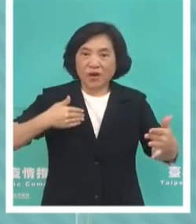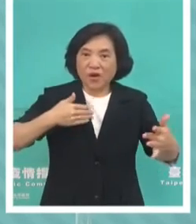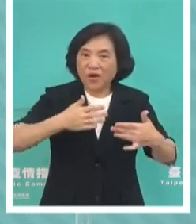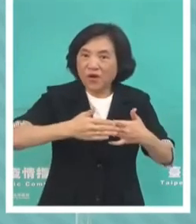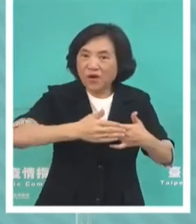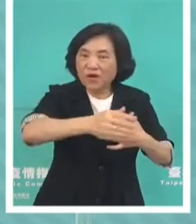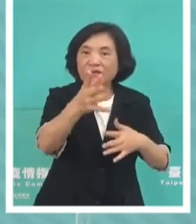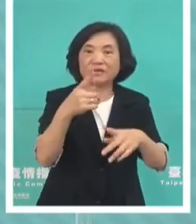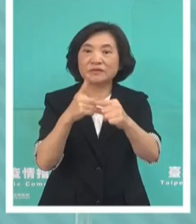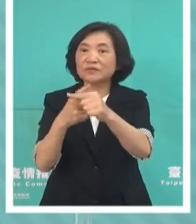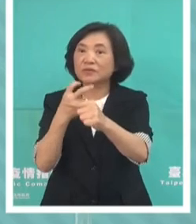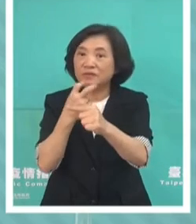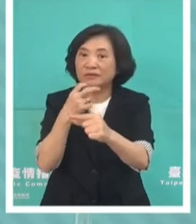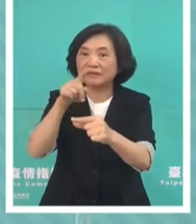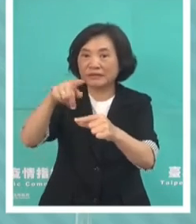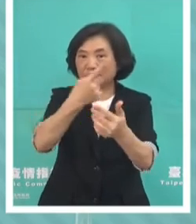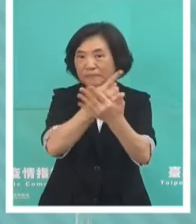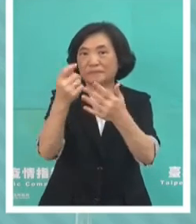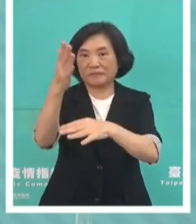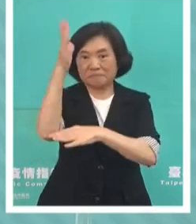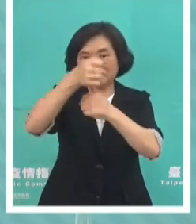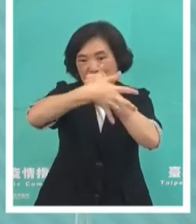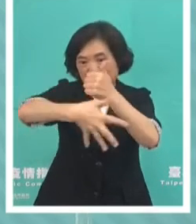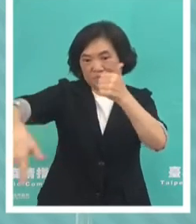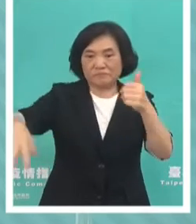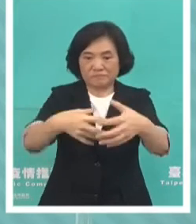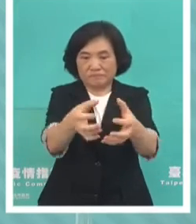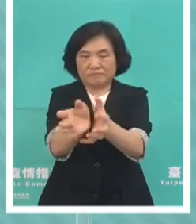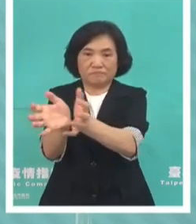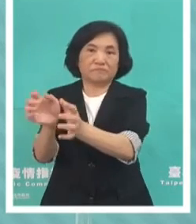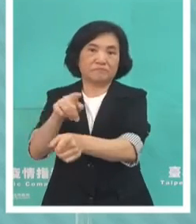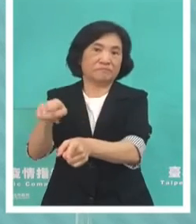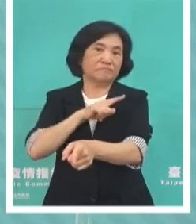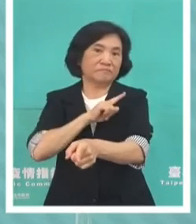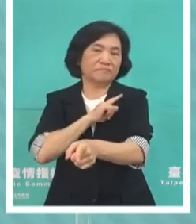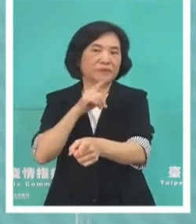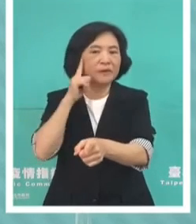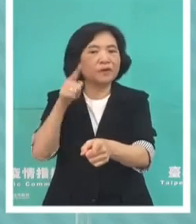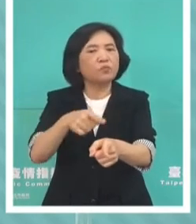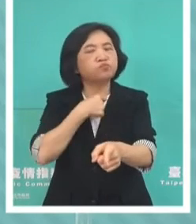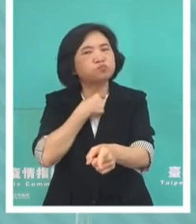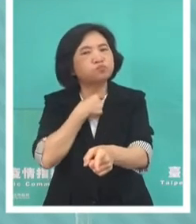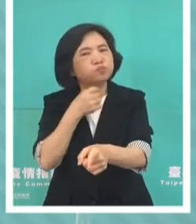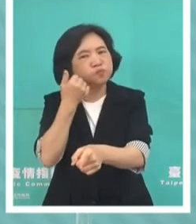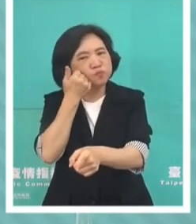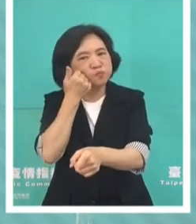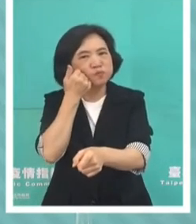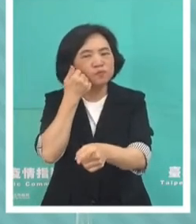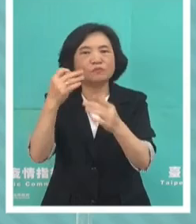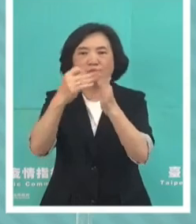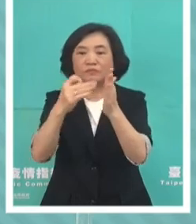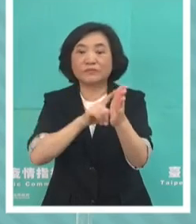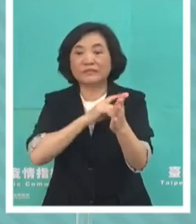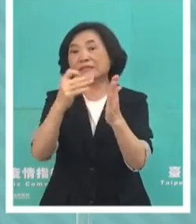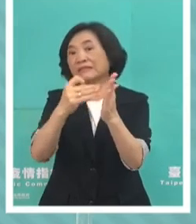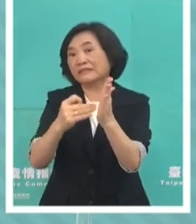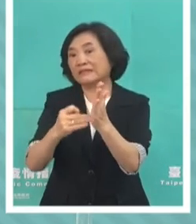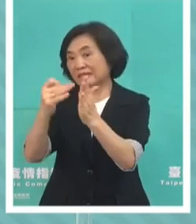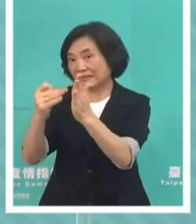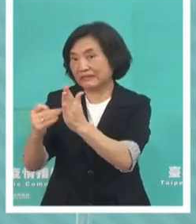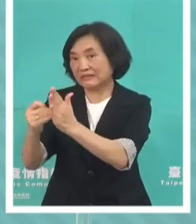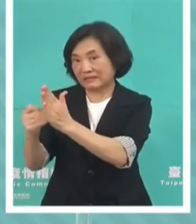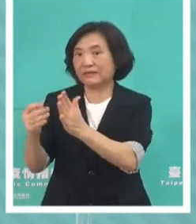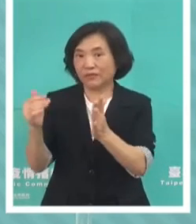是由中央的各部会，那他啊，这个按照他需要的这个名单造册之后